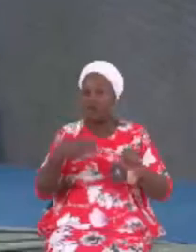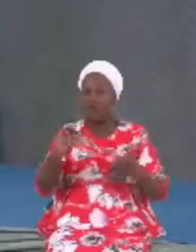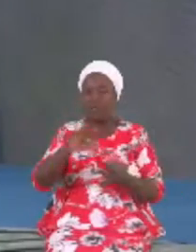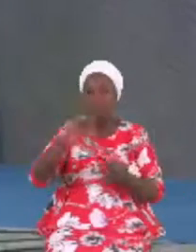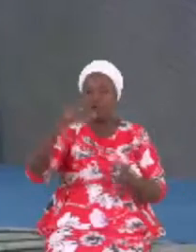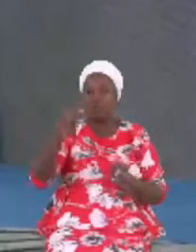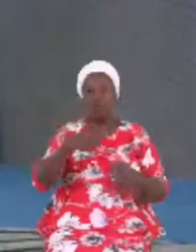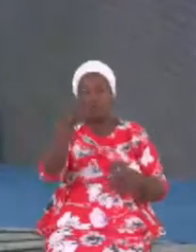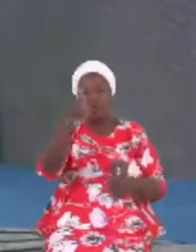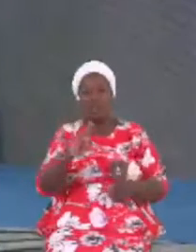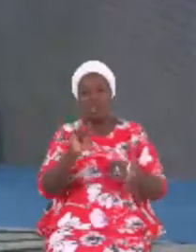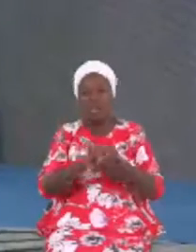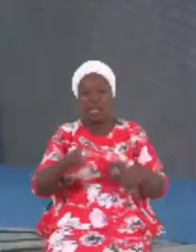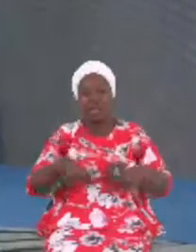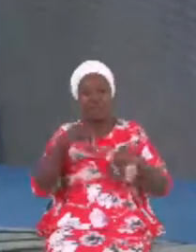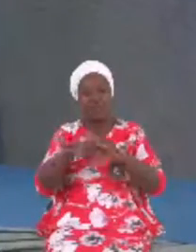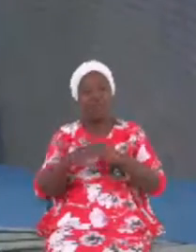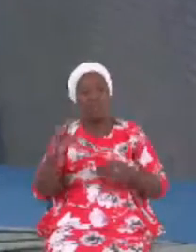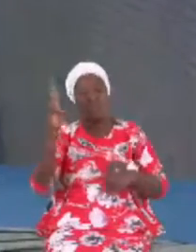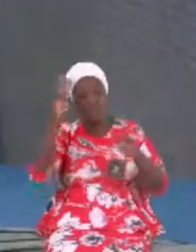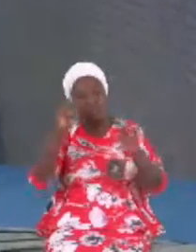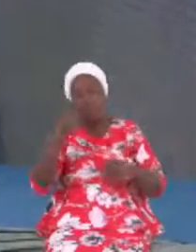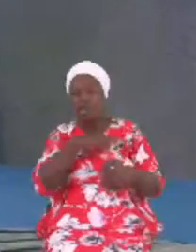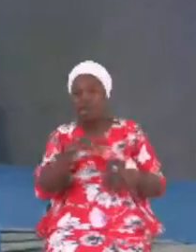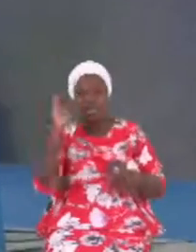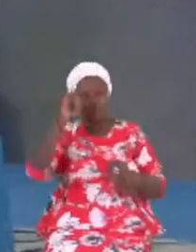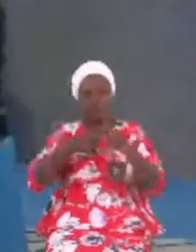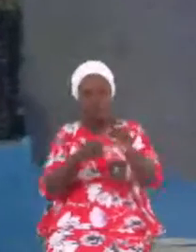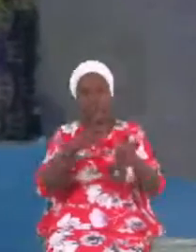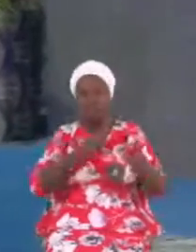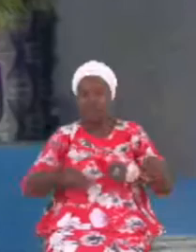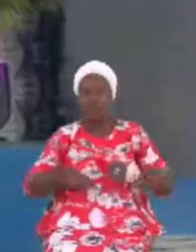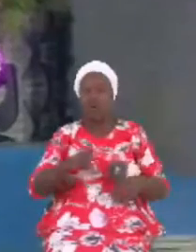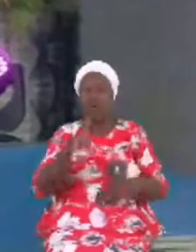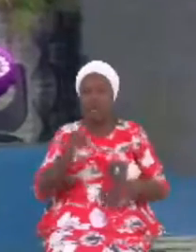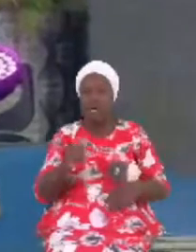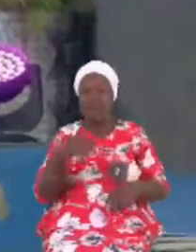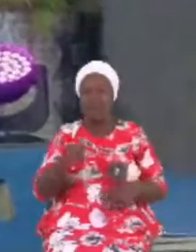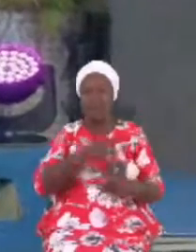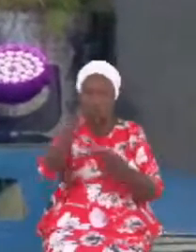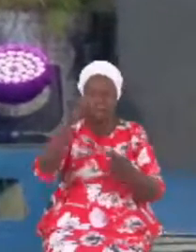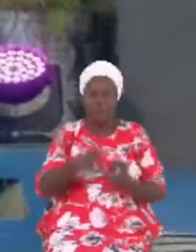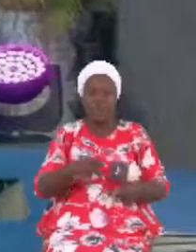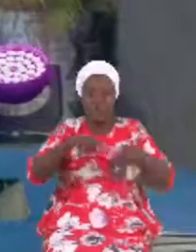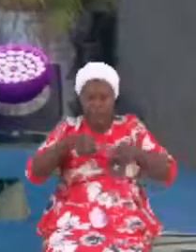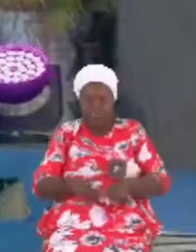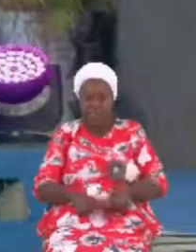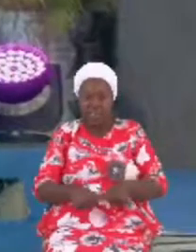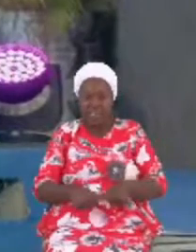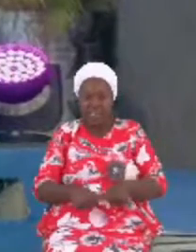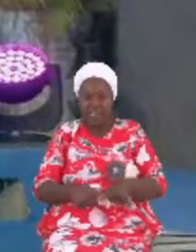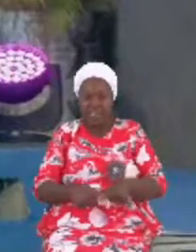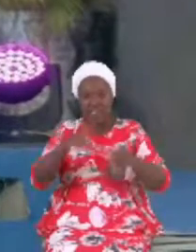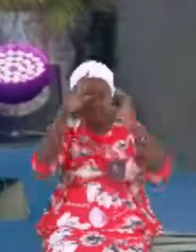de Dieu qui habite en lui. Il suit le Seigneur par